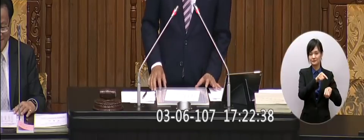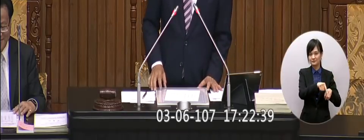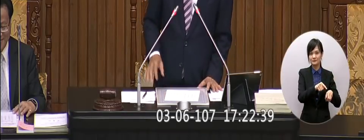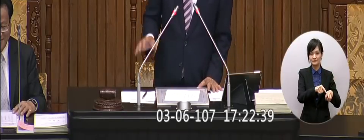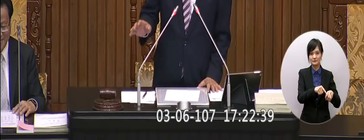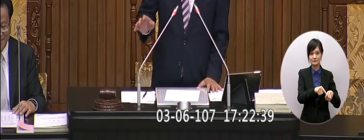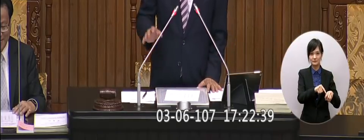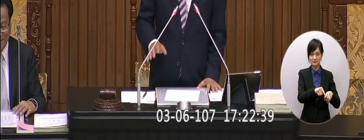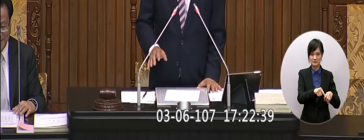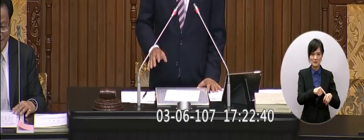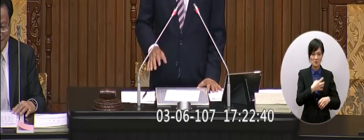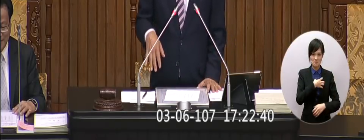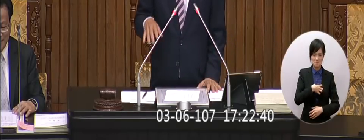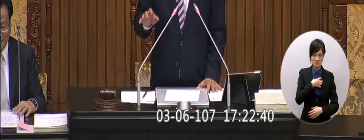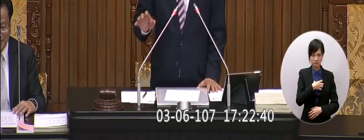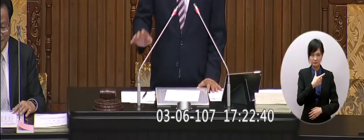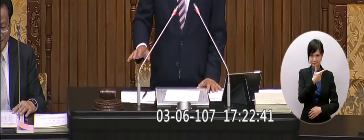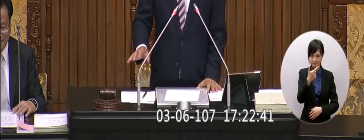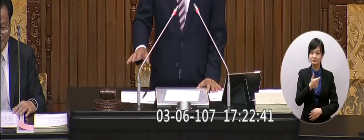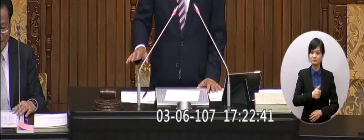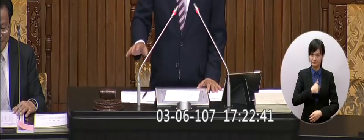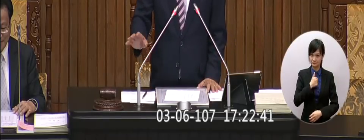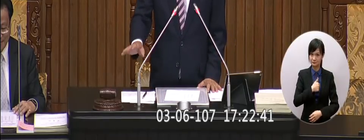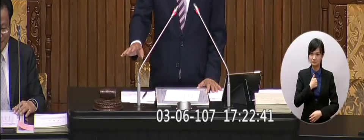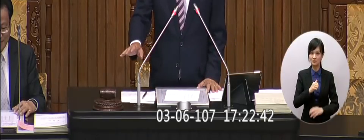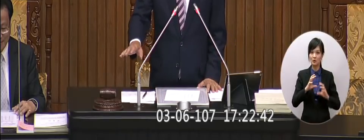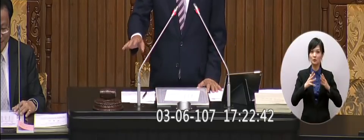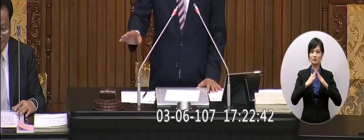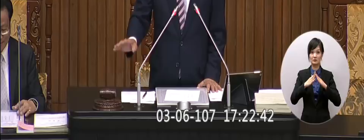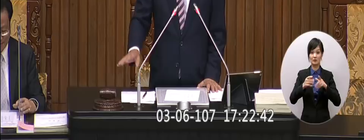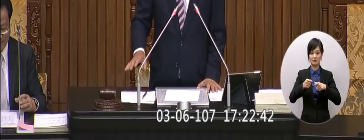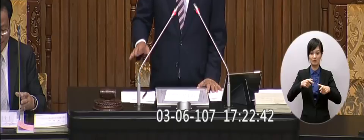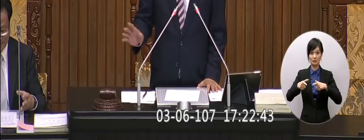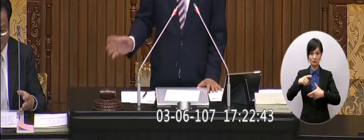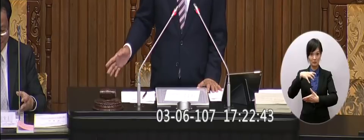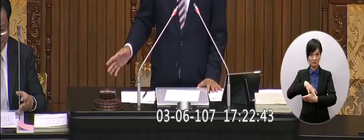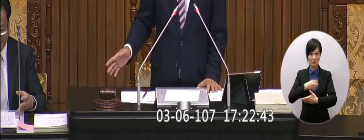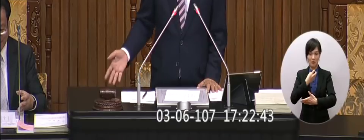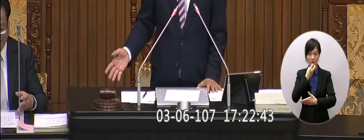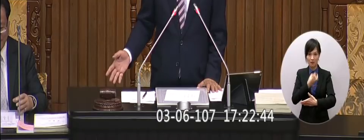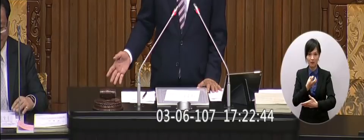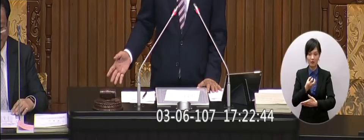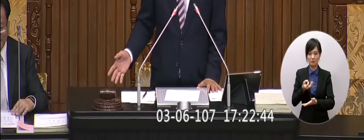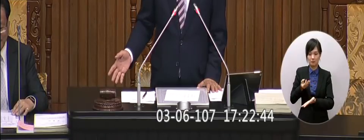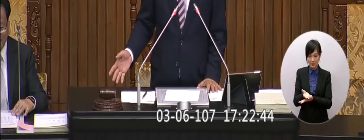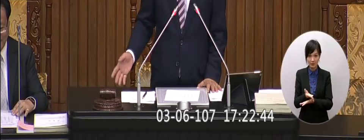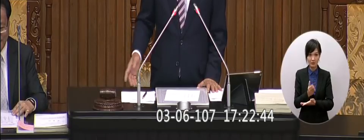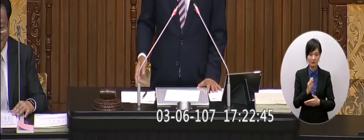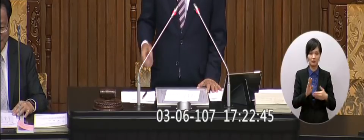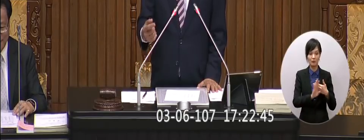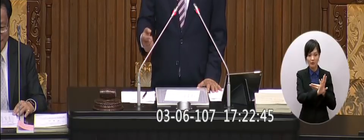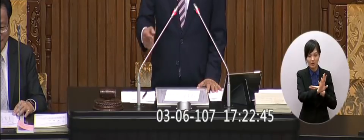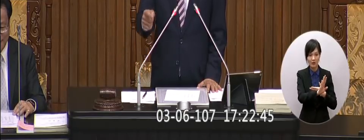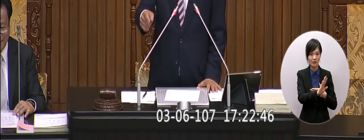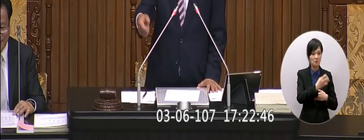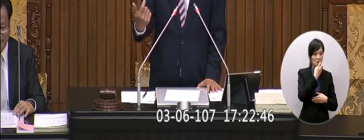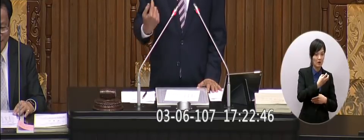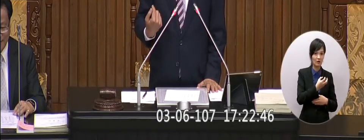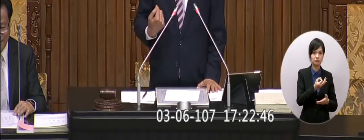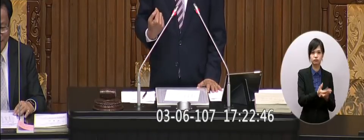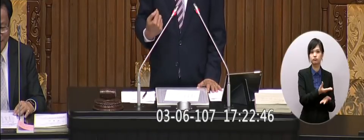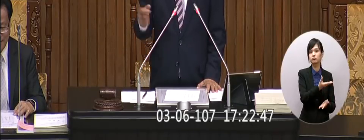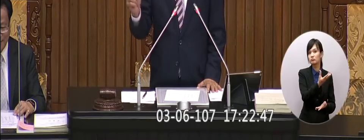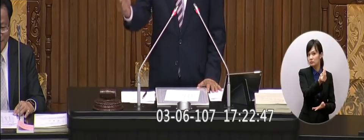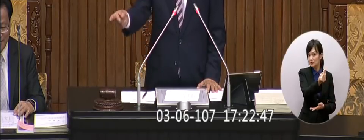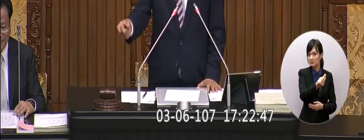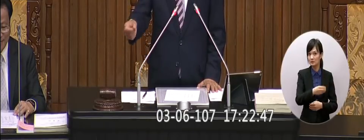啊，你不能在国家公园里面你就赔，国家公园外就不赔。啊，当阮兜，你来